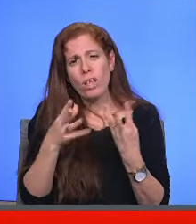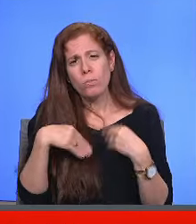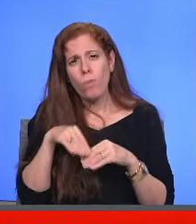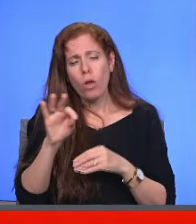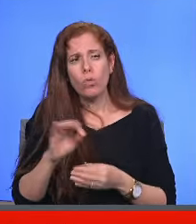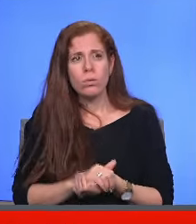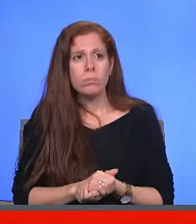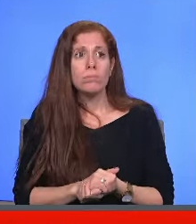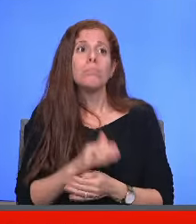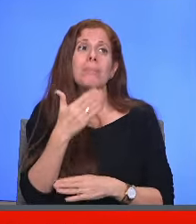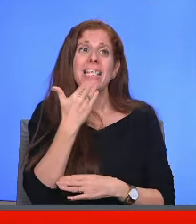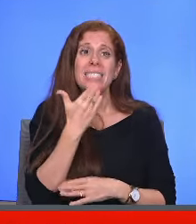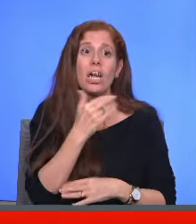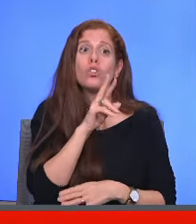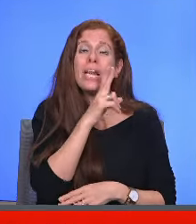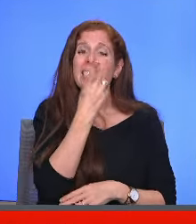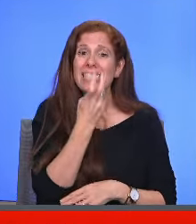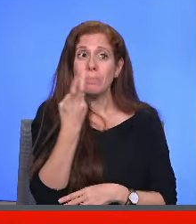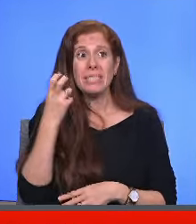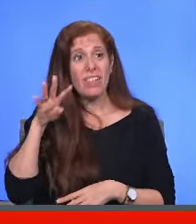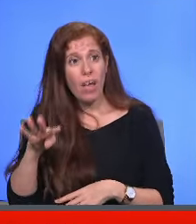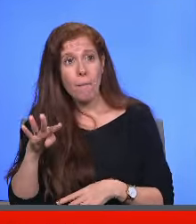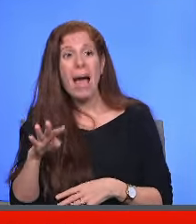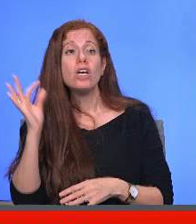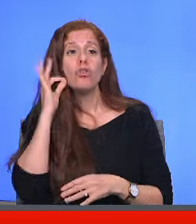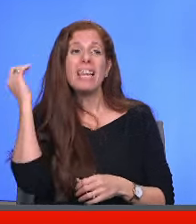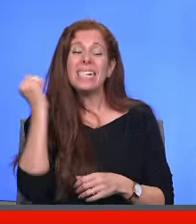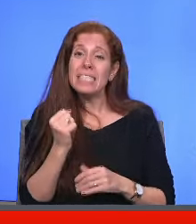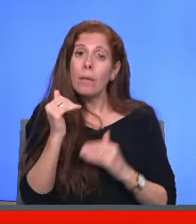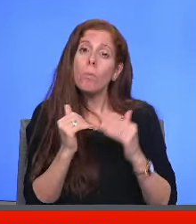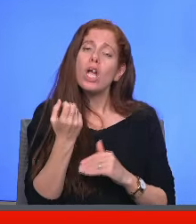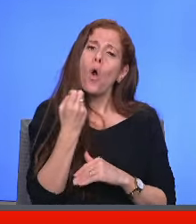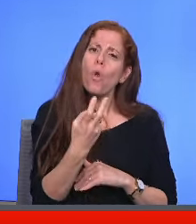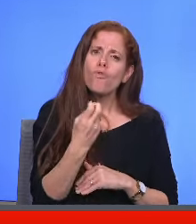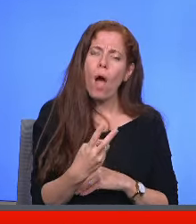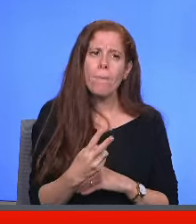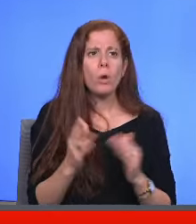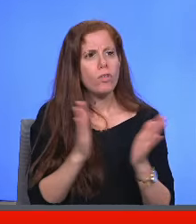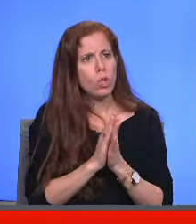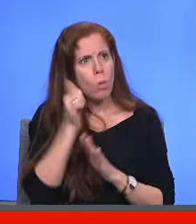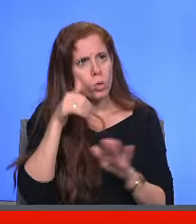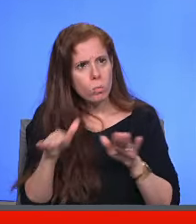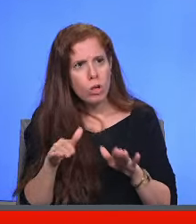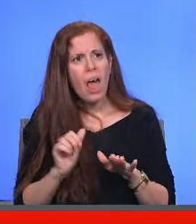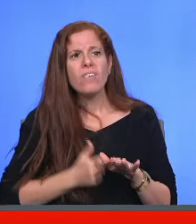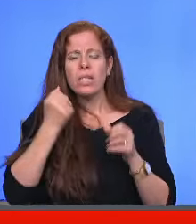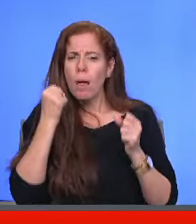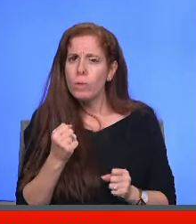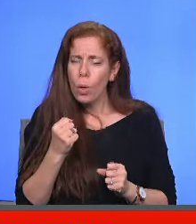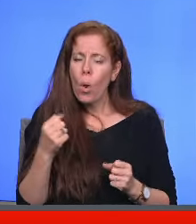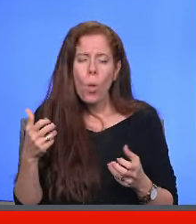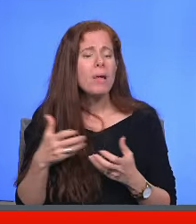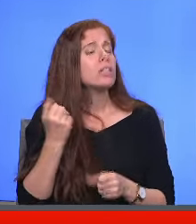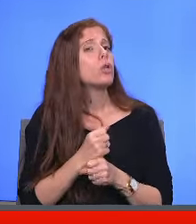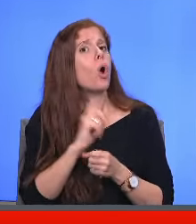של 2024, אישה נרצחת בממוצע כל שבועיים. אנחנו קוראות לראש הממשלה ולשר לביטחון לאומי לעשות כל שביכולתם כדי